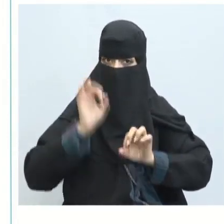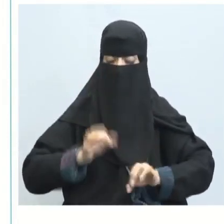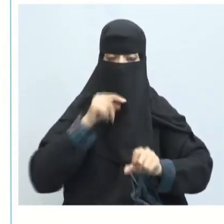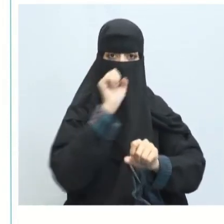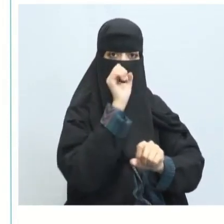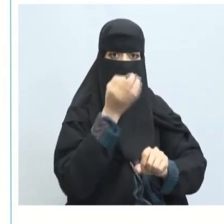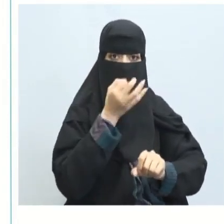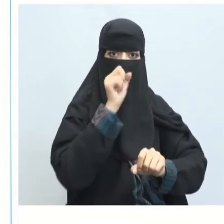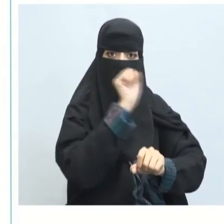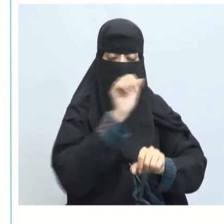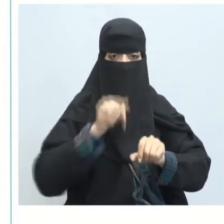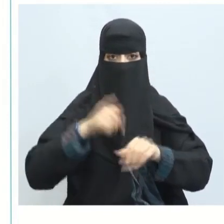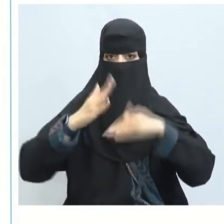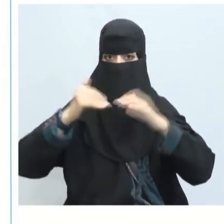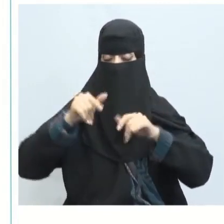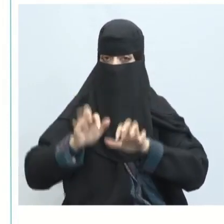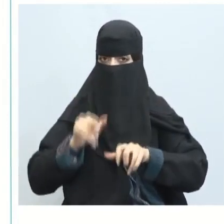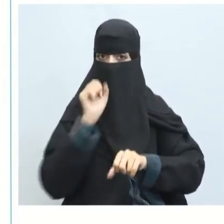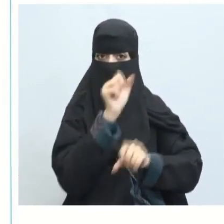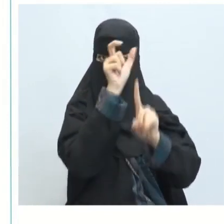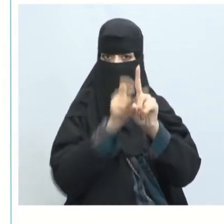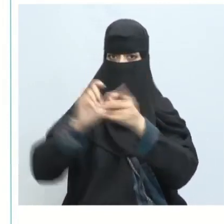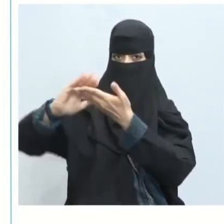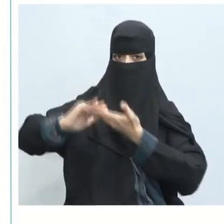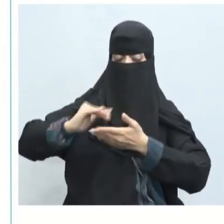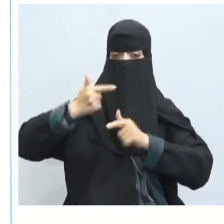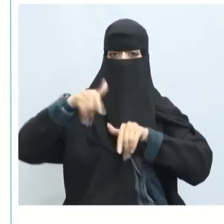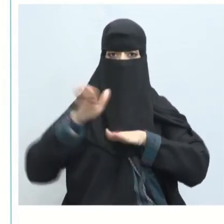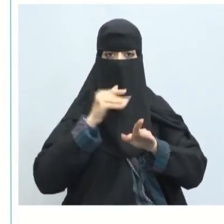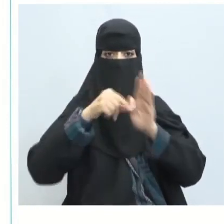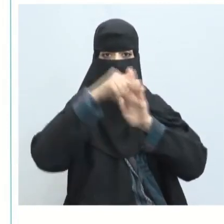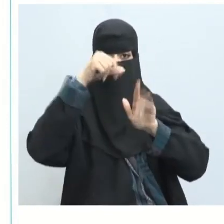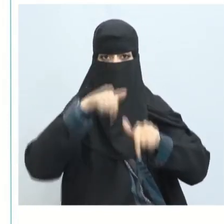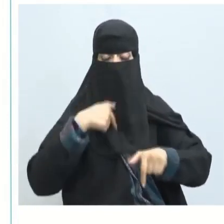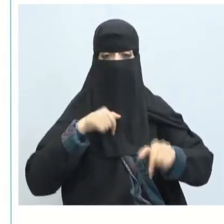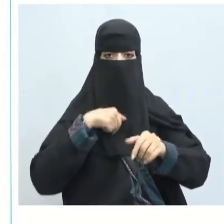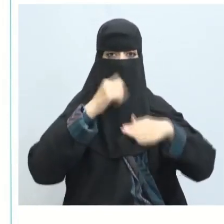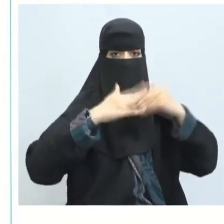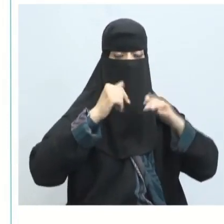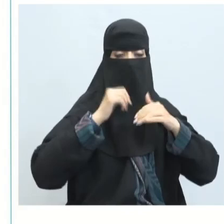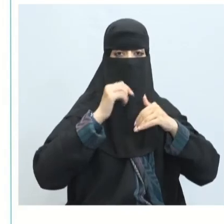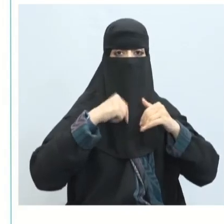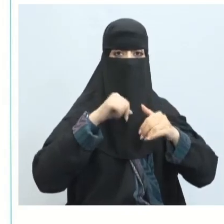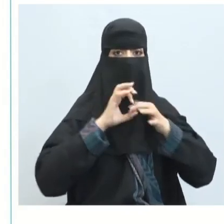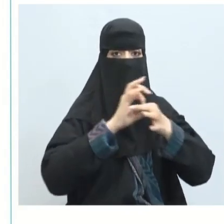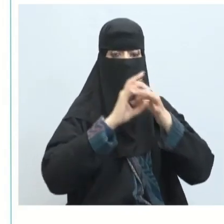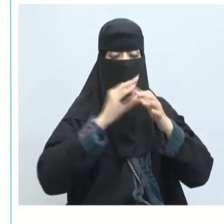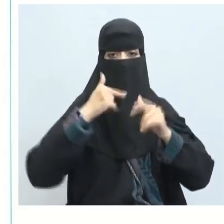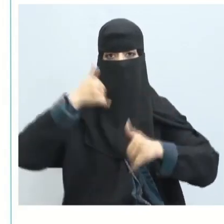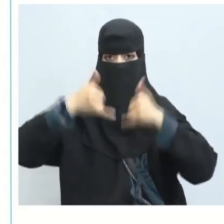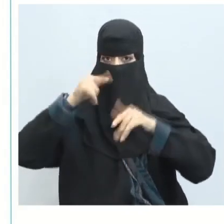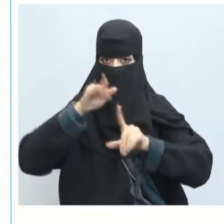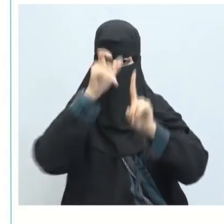خاص عن المهارات التقنيه للسكرتير الدرس الخامس كان بعنوان مهارات الاتصال والتواصل ذكرنا ايضا السكرتير